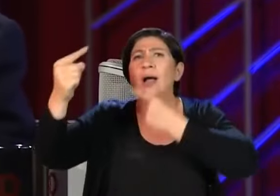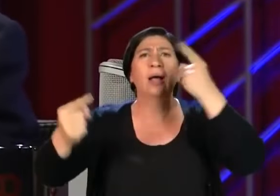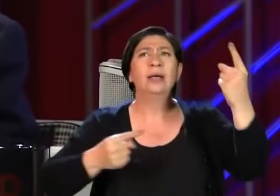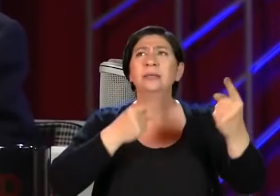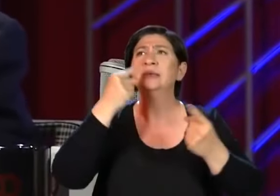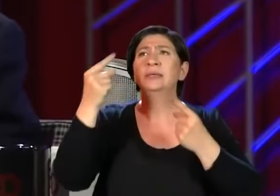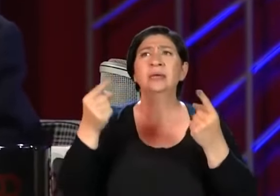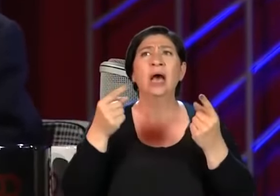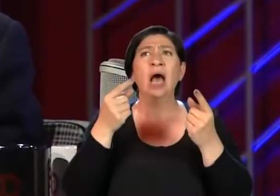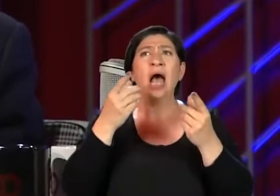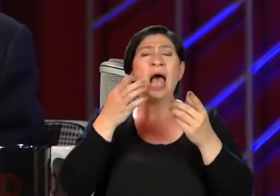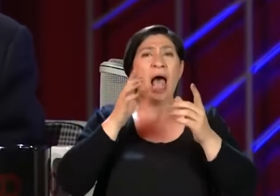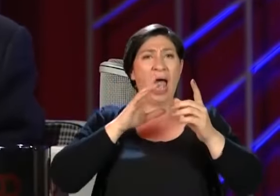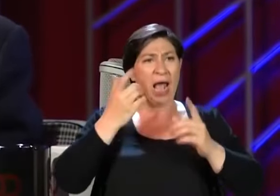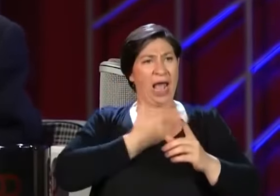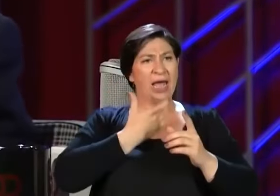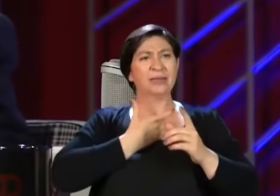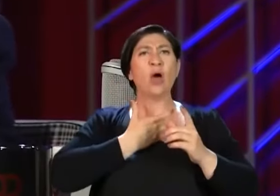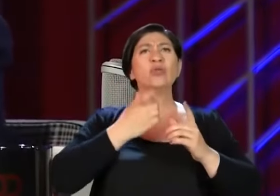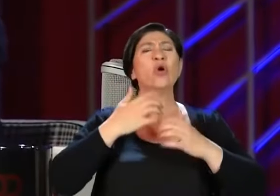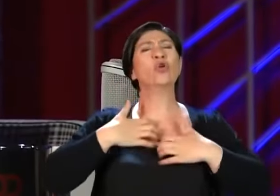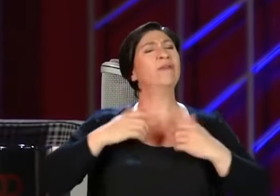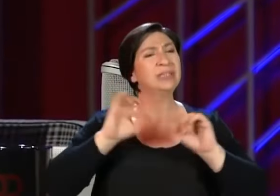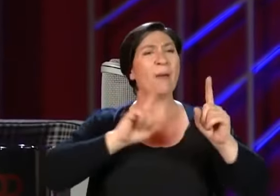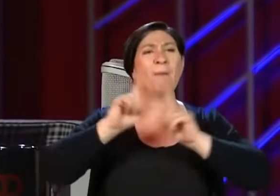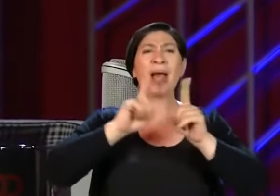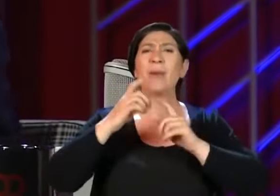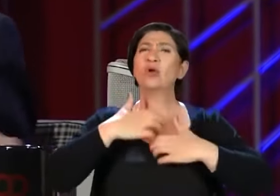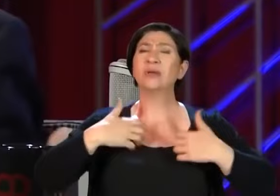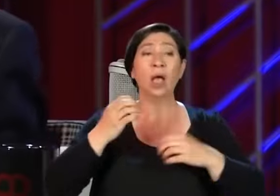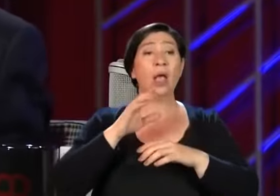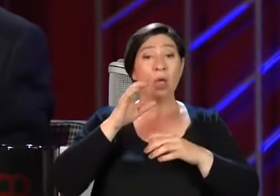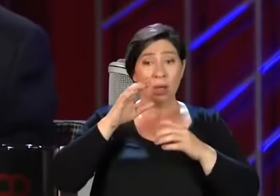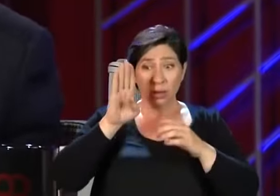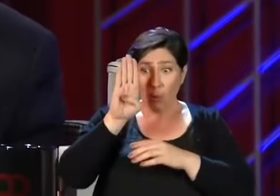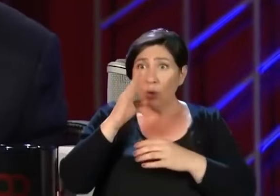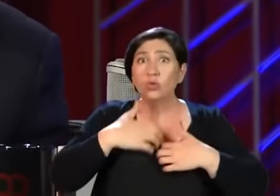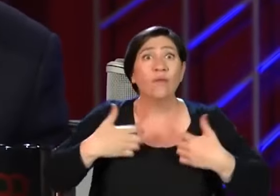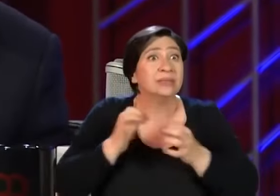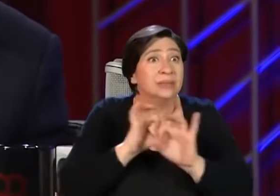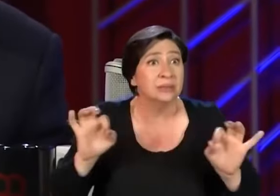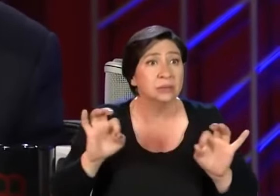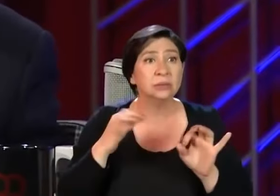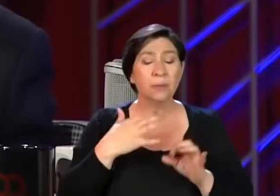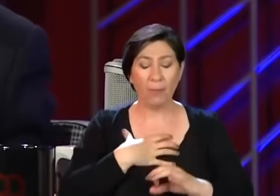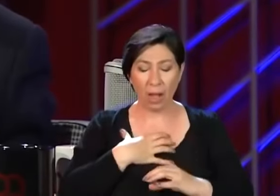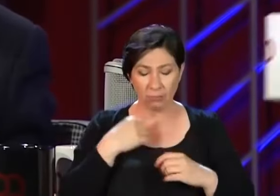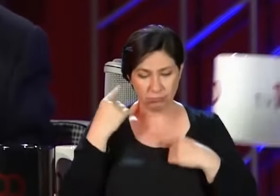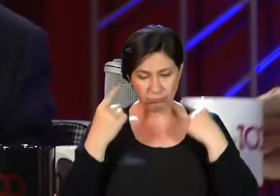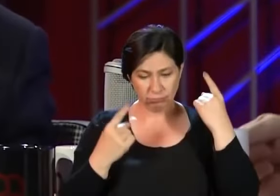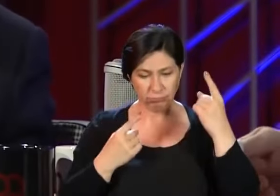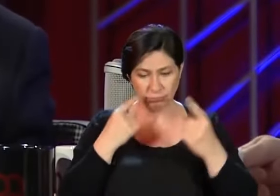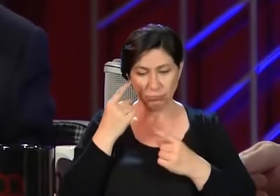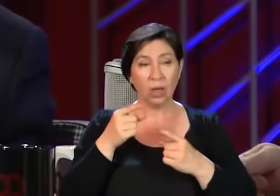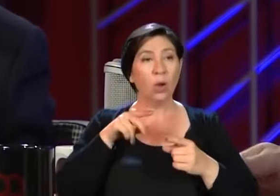ne diyeyim, hani adalete güvensizlik, ülkenin demokrasisine olan güvensizlik. İnanın sorguladım bunu.